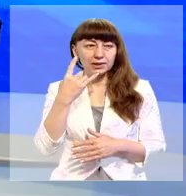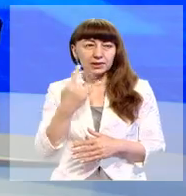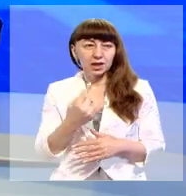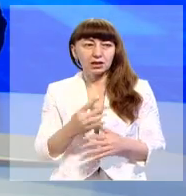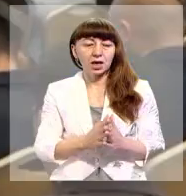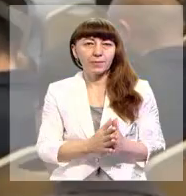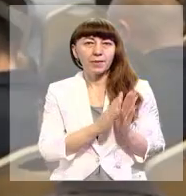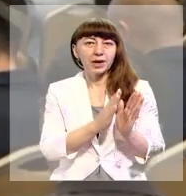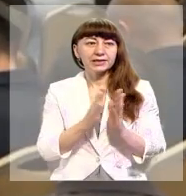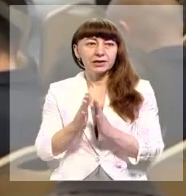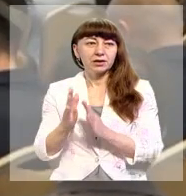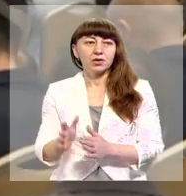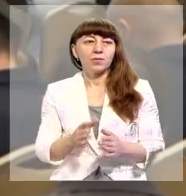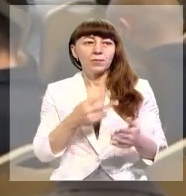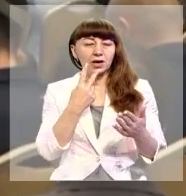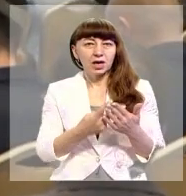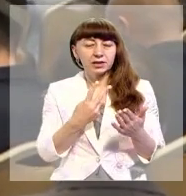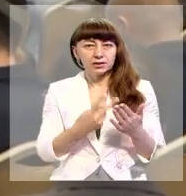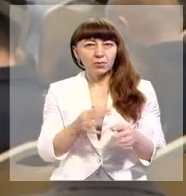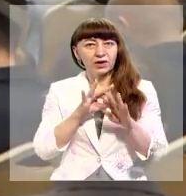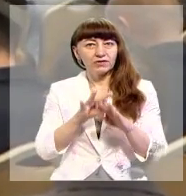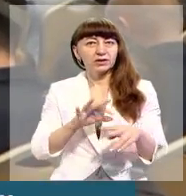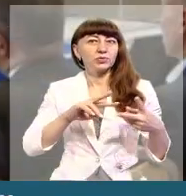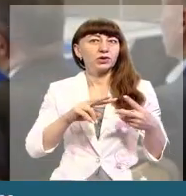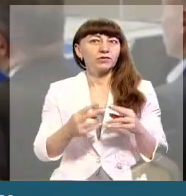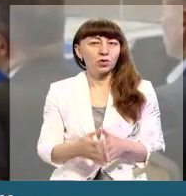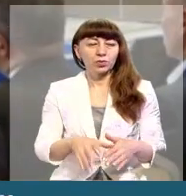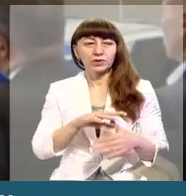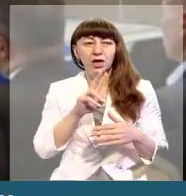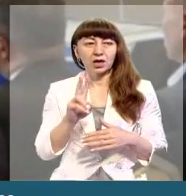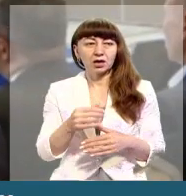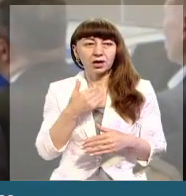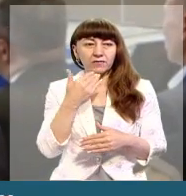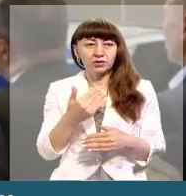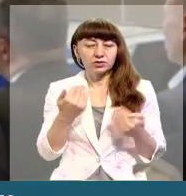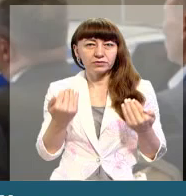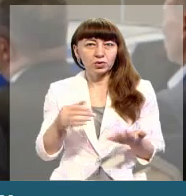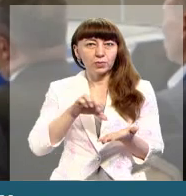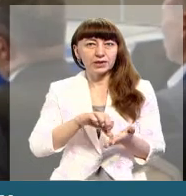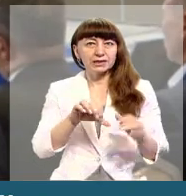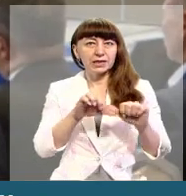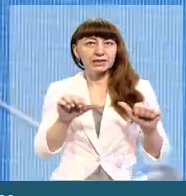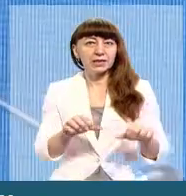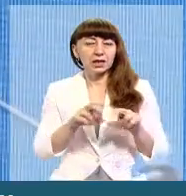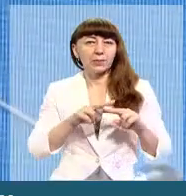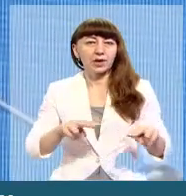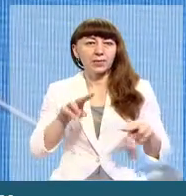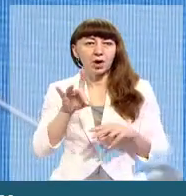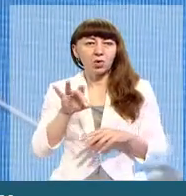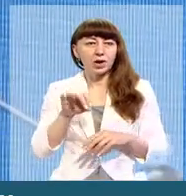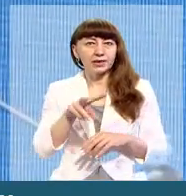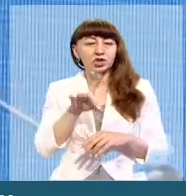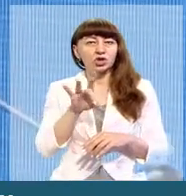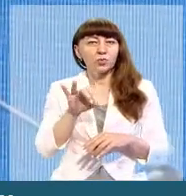сенатының төрағасы Мәулен Әшімбаев палата жанындағы сарапшылар клубының отырысында осылай деді. Жиында талқыланған негізгі тақырып